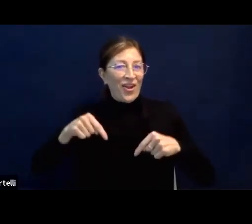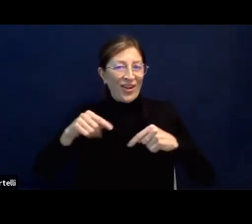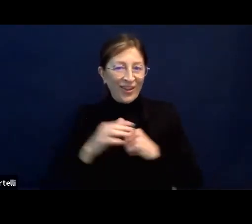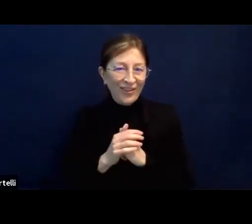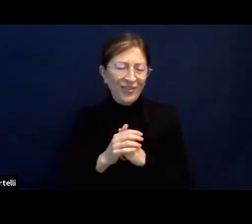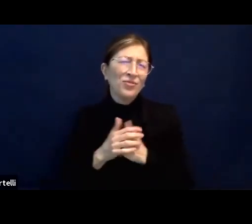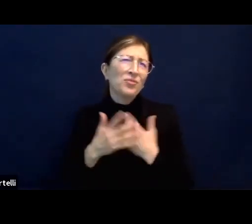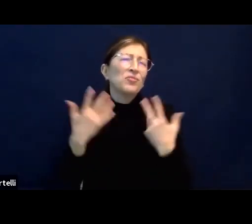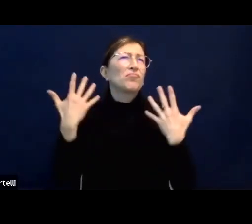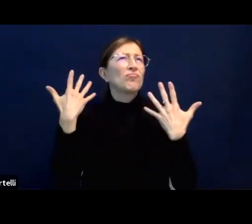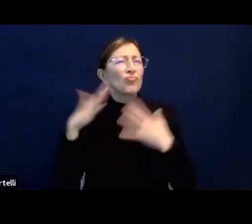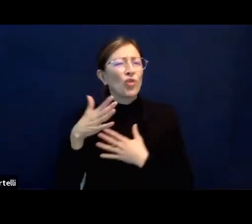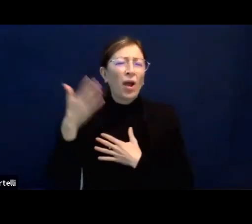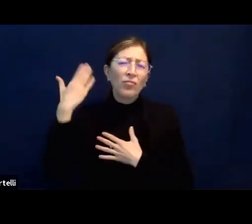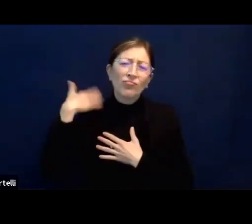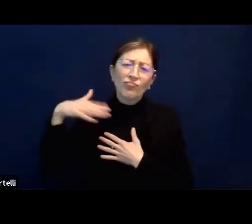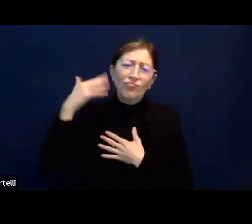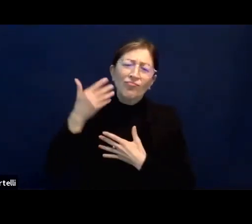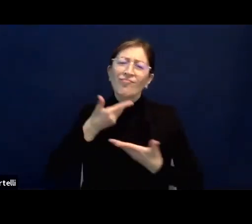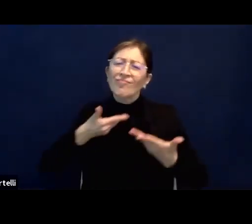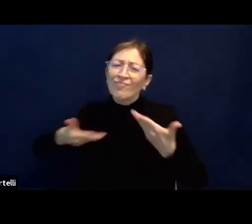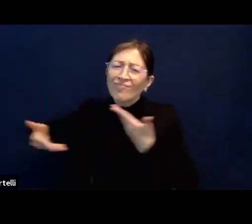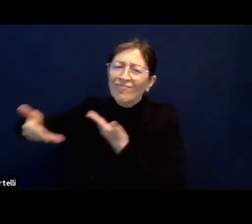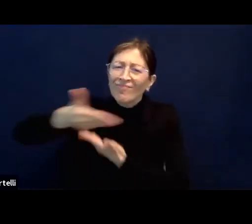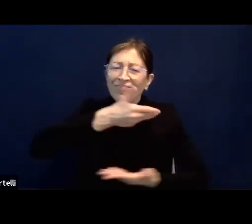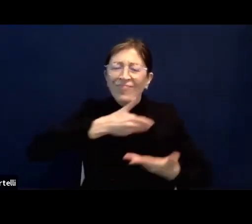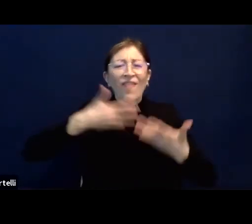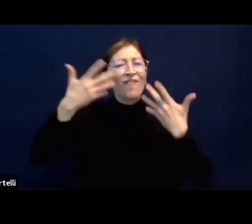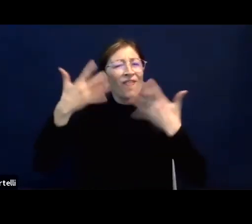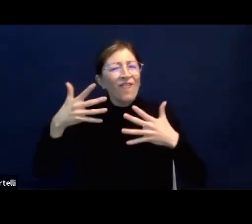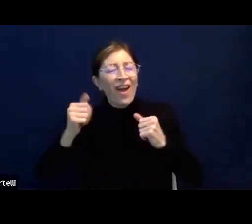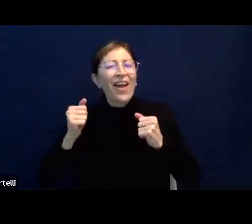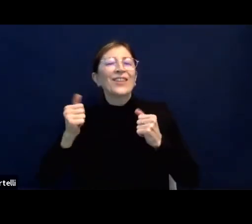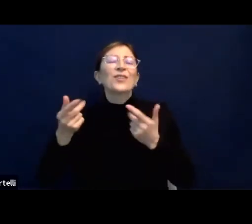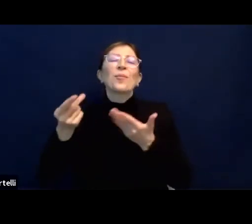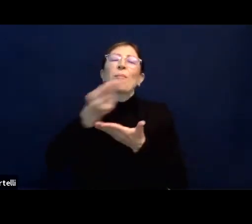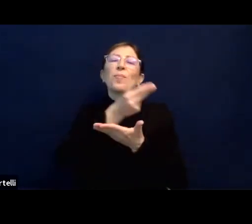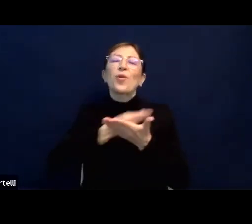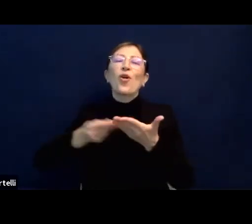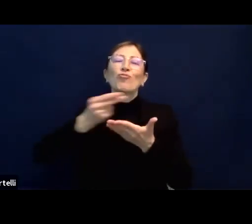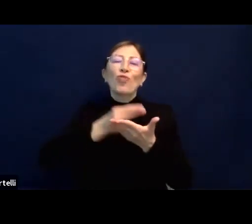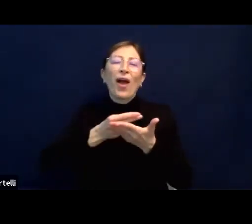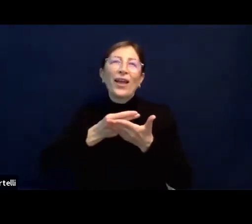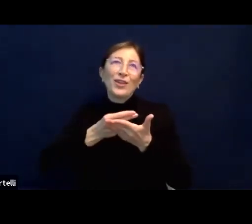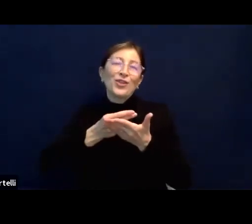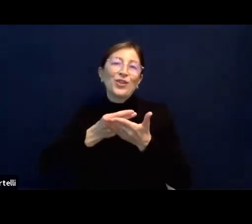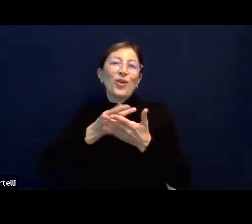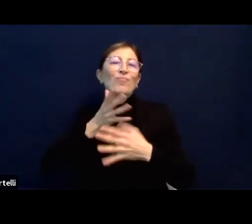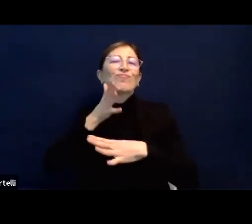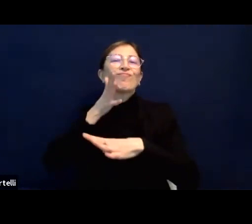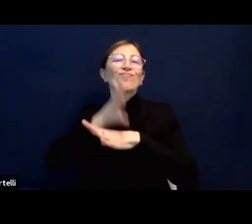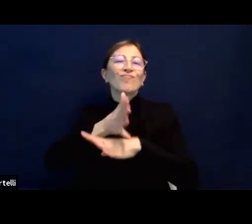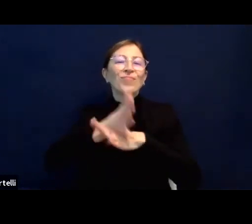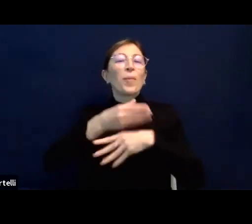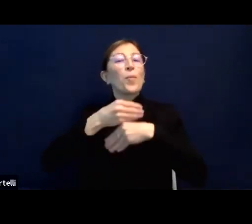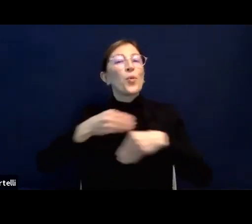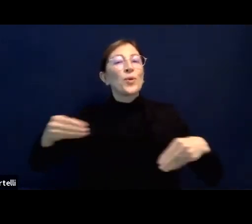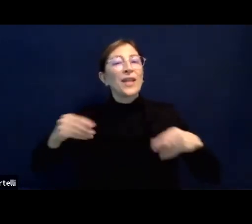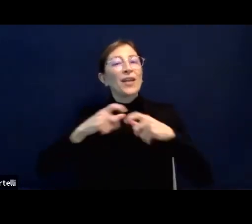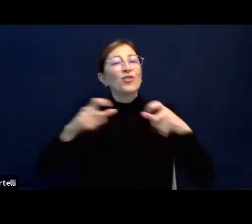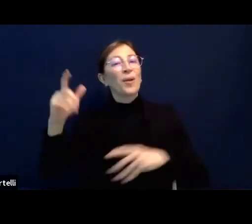Avevo già collaborato con un progetto per l'accessibilità dei musei appartenenti alla città di